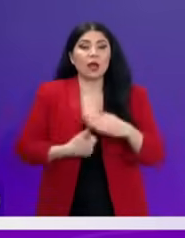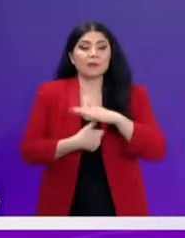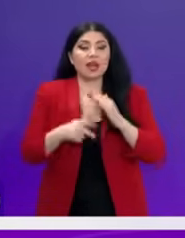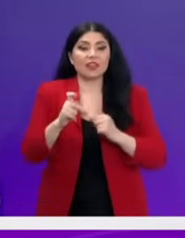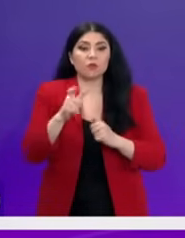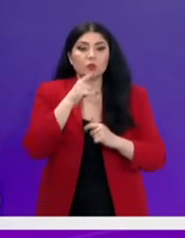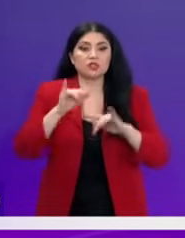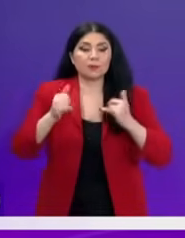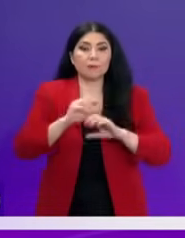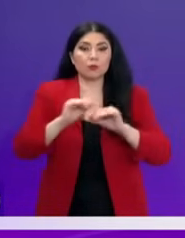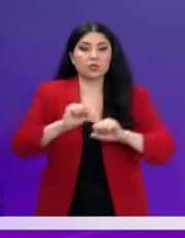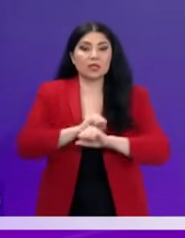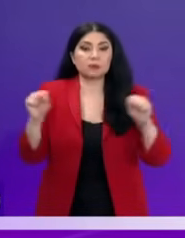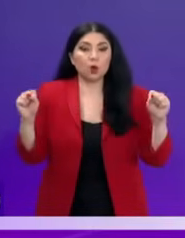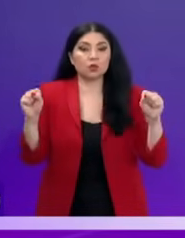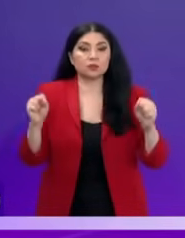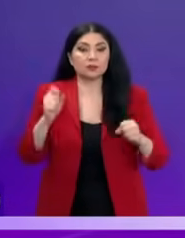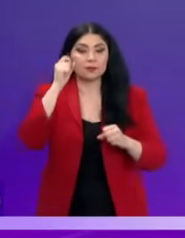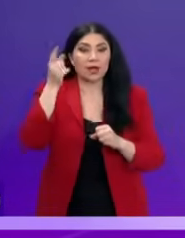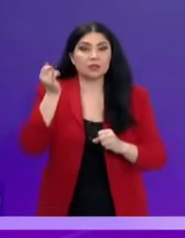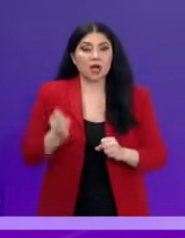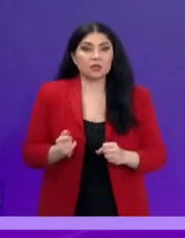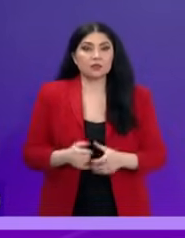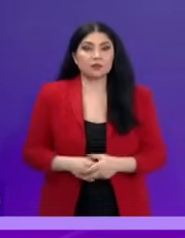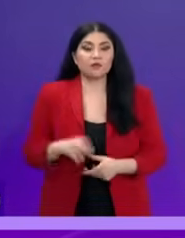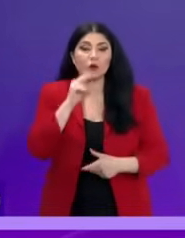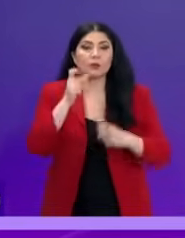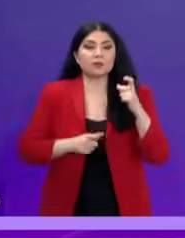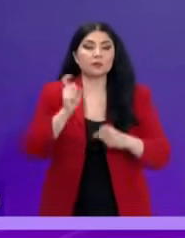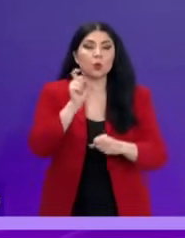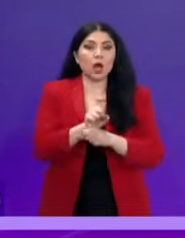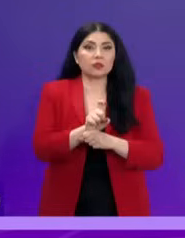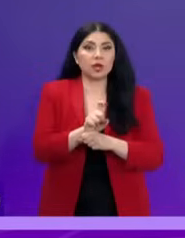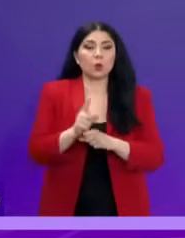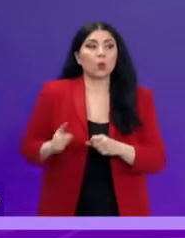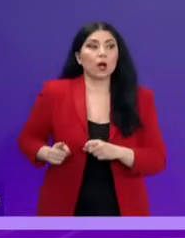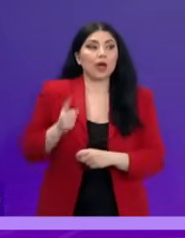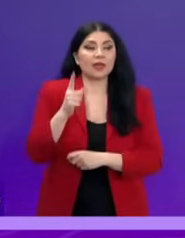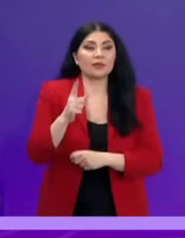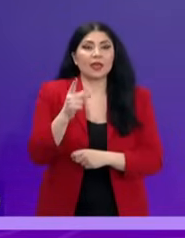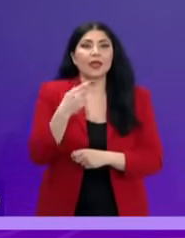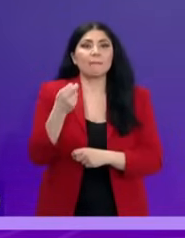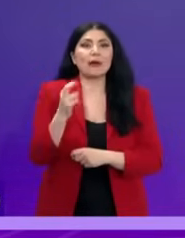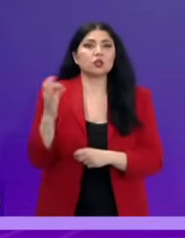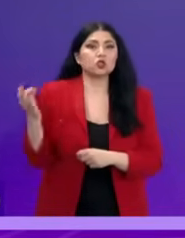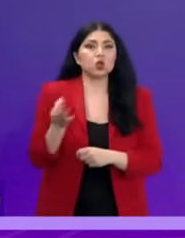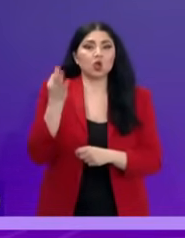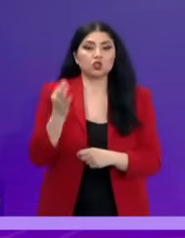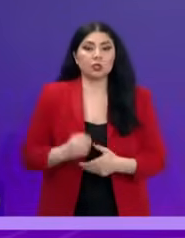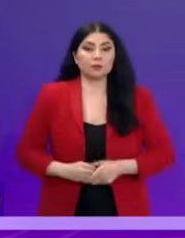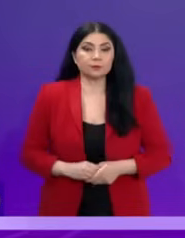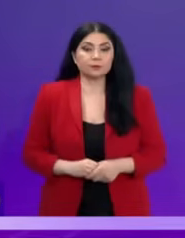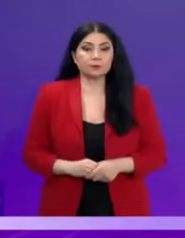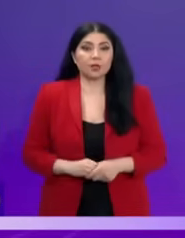multe explozii în această dimineață. Ar fi vorba despre un atac cu rachete hipersonice. Acestea